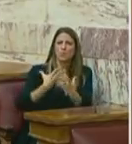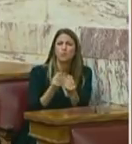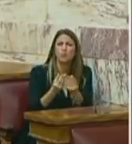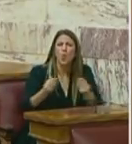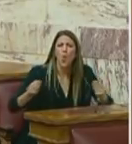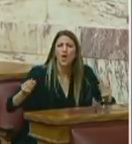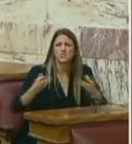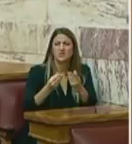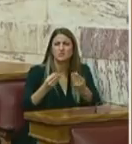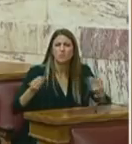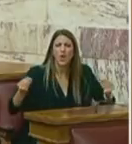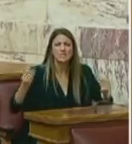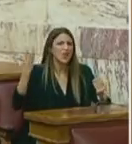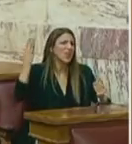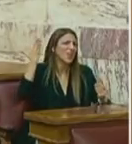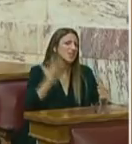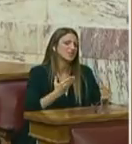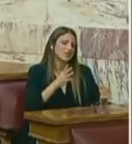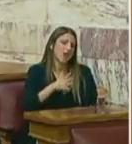άδικες αρκετές περιπτώσεις θυσίες του λαού μας,